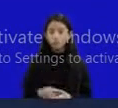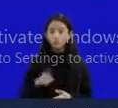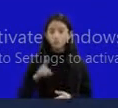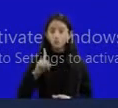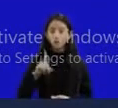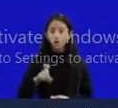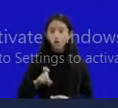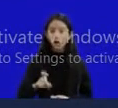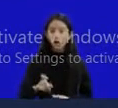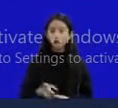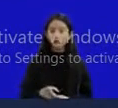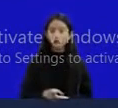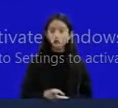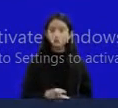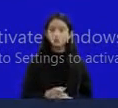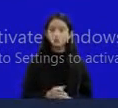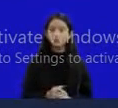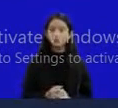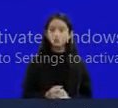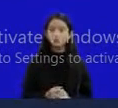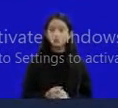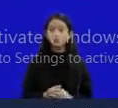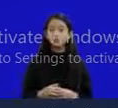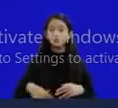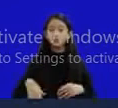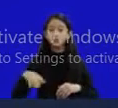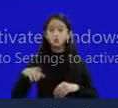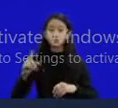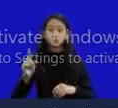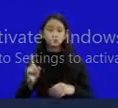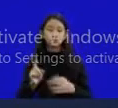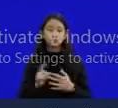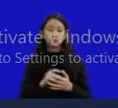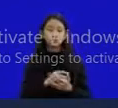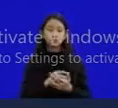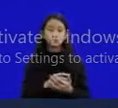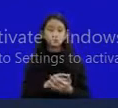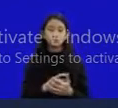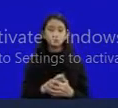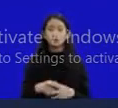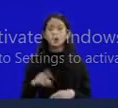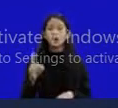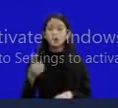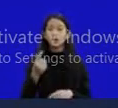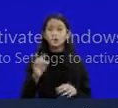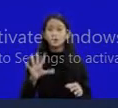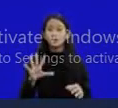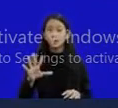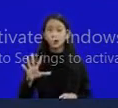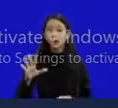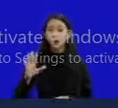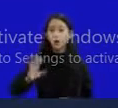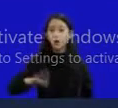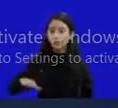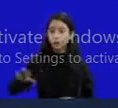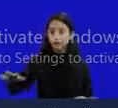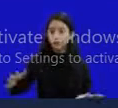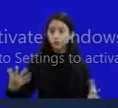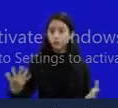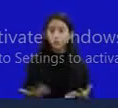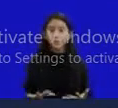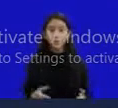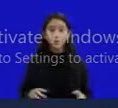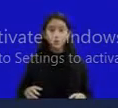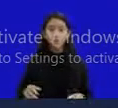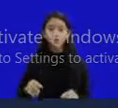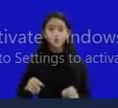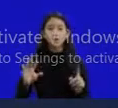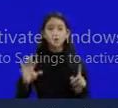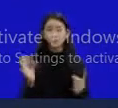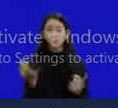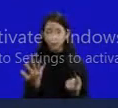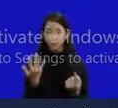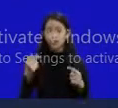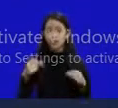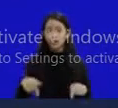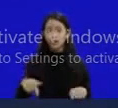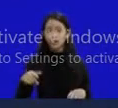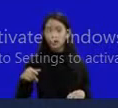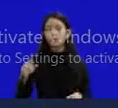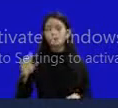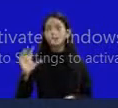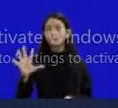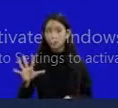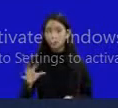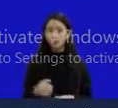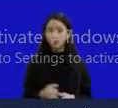ini harus jumlah maksimal peserta didik di PAUD hanya 5A 5 anak biasanya akan 15 sekarang 5 jumlah